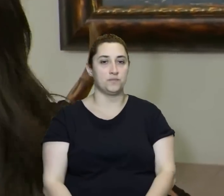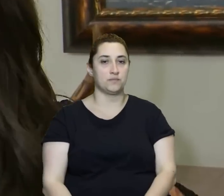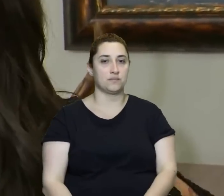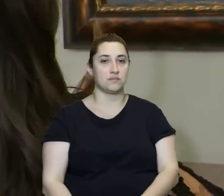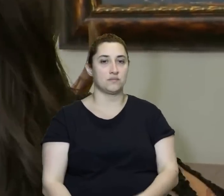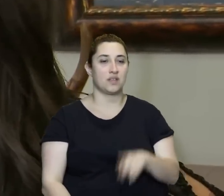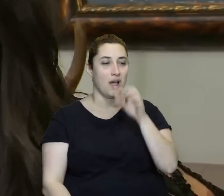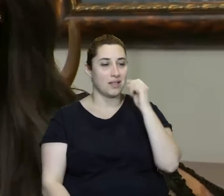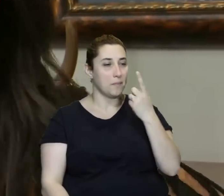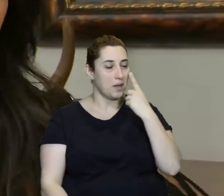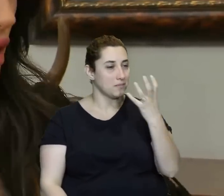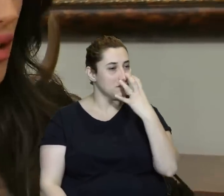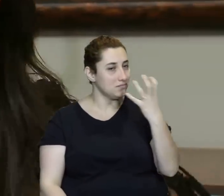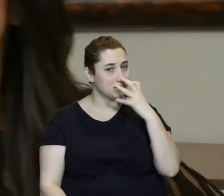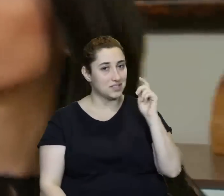Sen adamı besle,